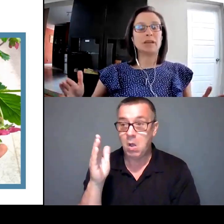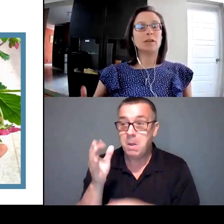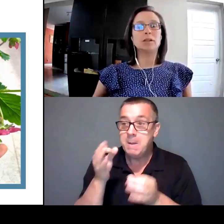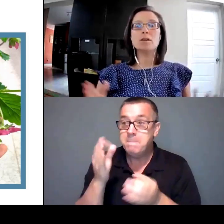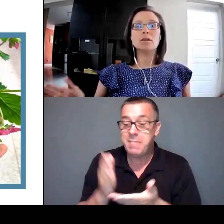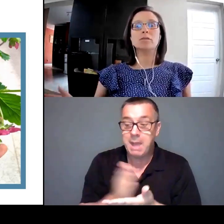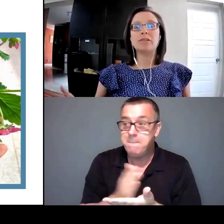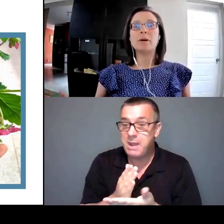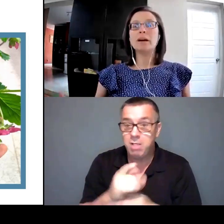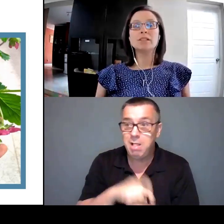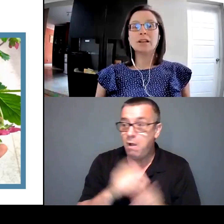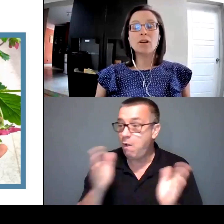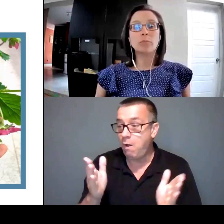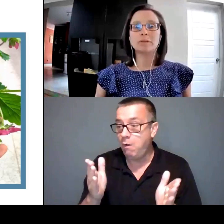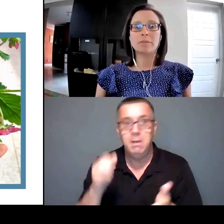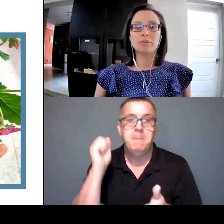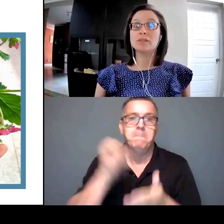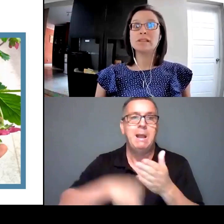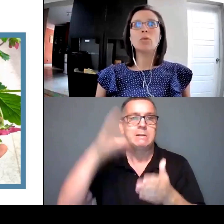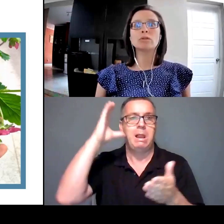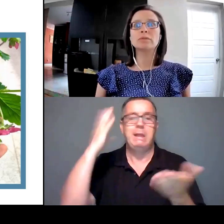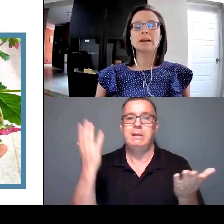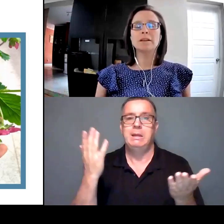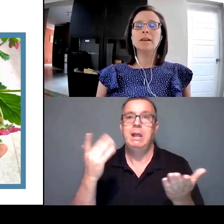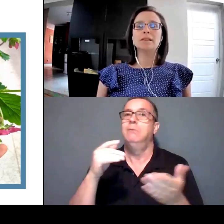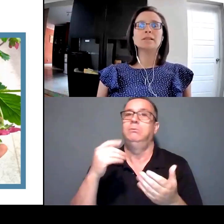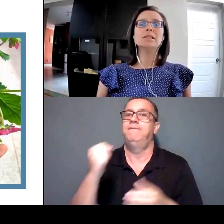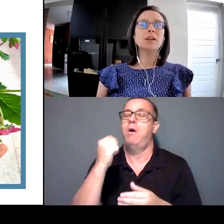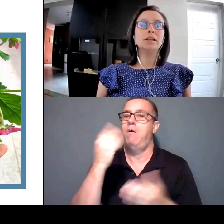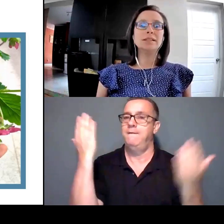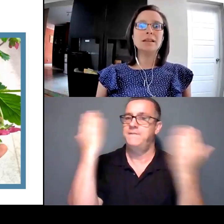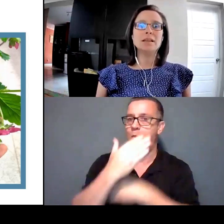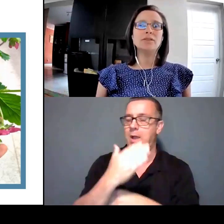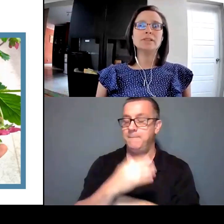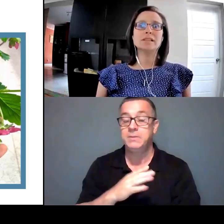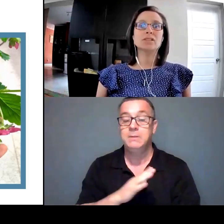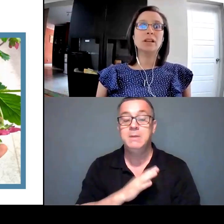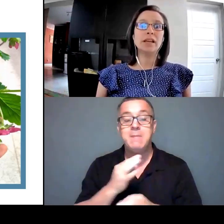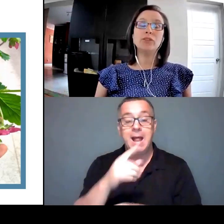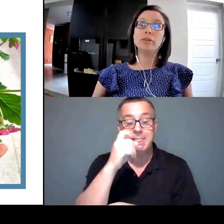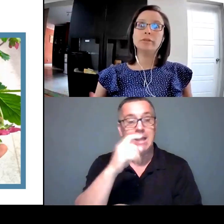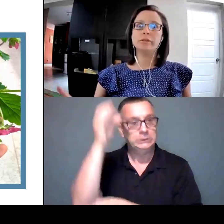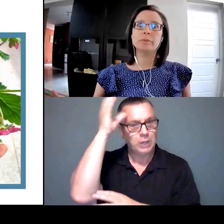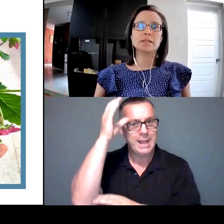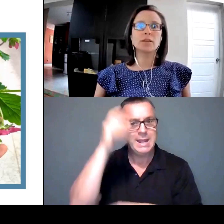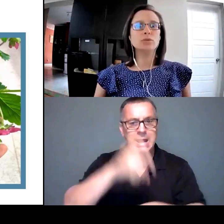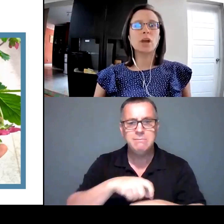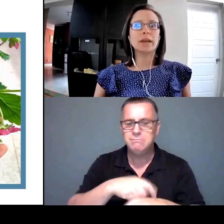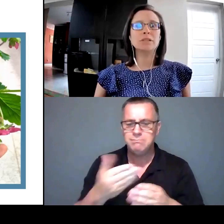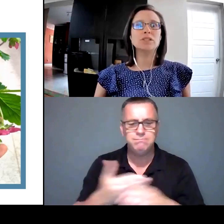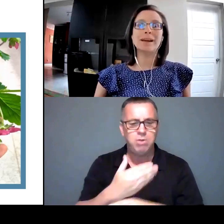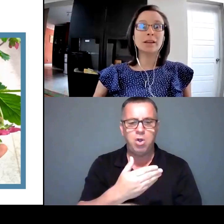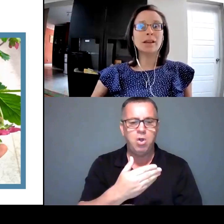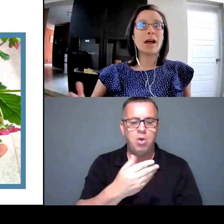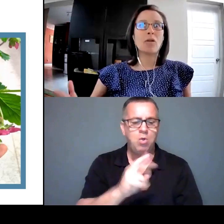cette période-là, on avait manqué le soleil complètement, puis il faisait noir tout le temps. Tandis que l'été, il faisait soleil de presque